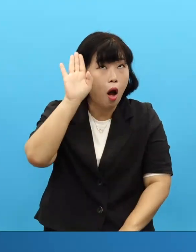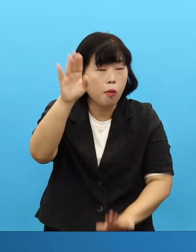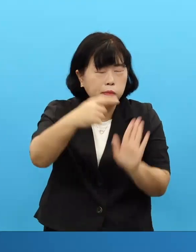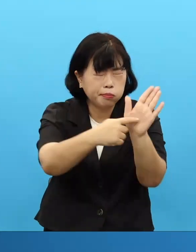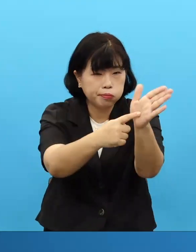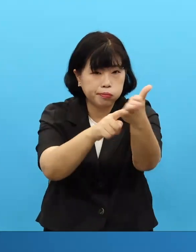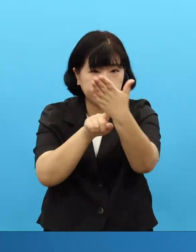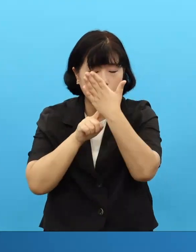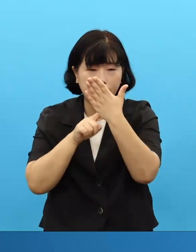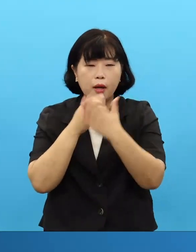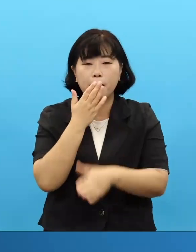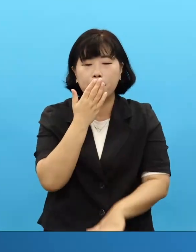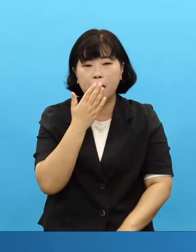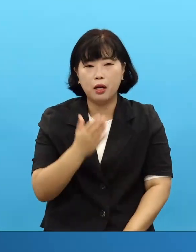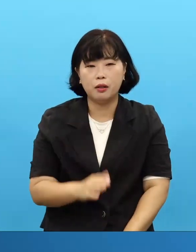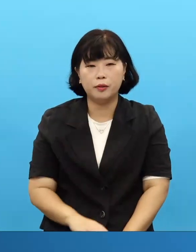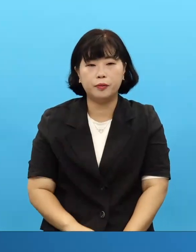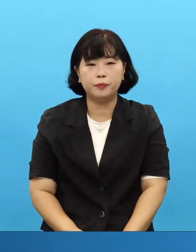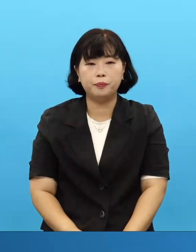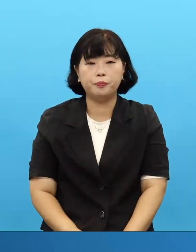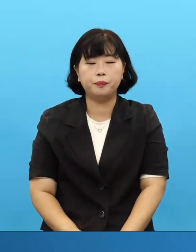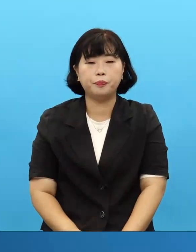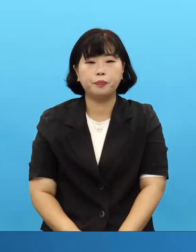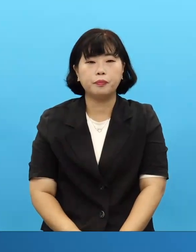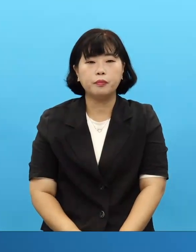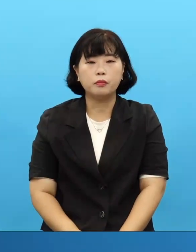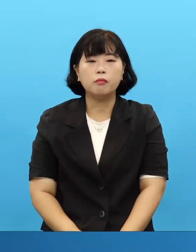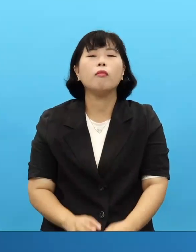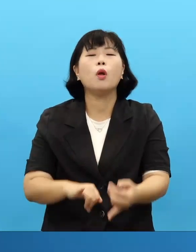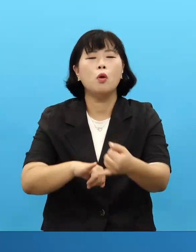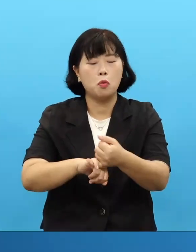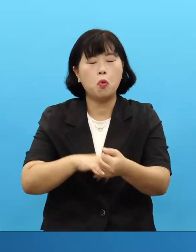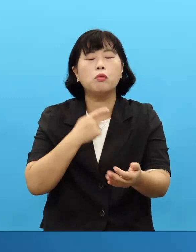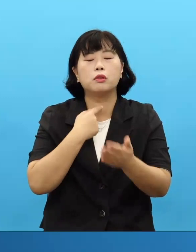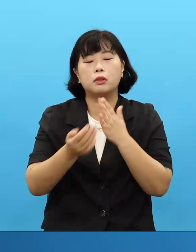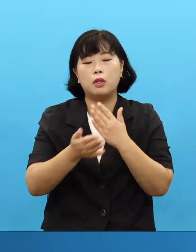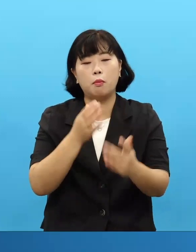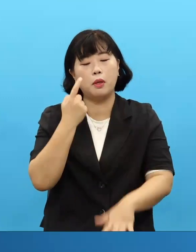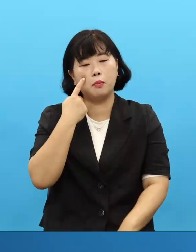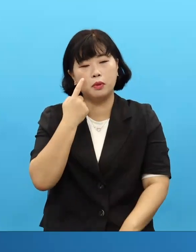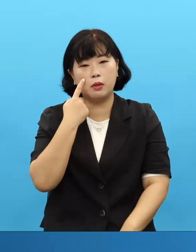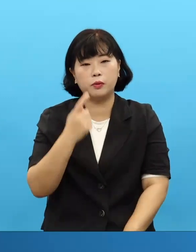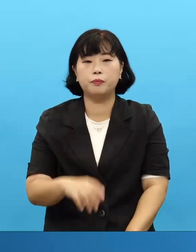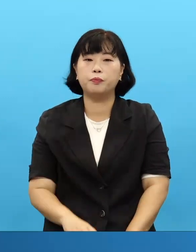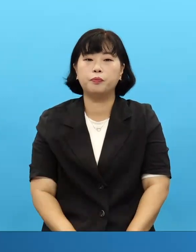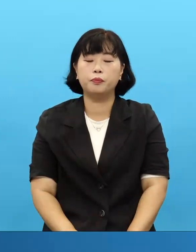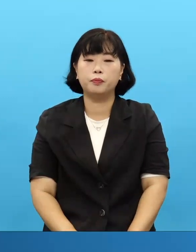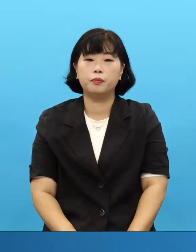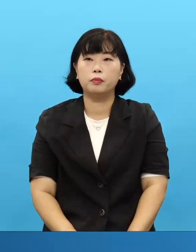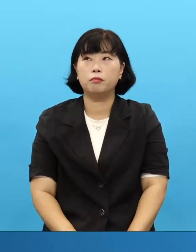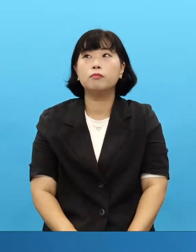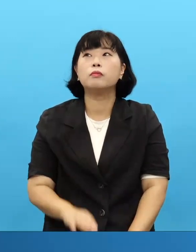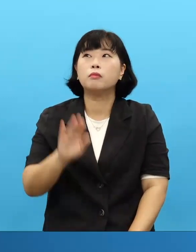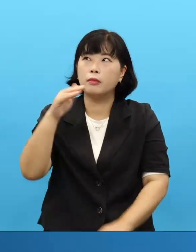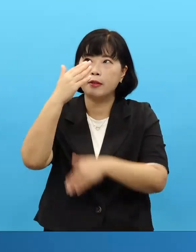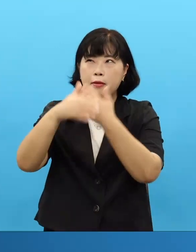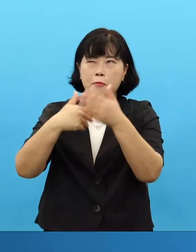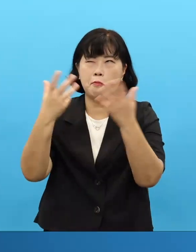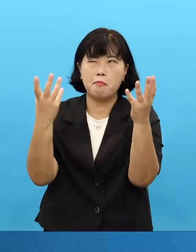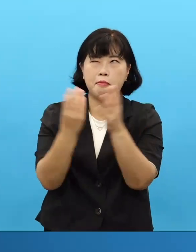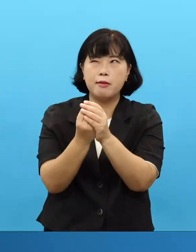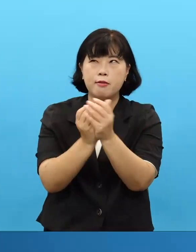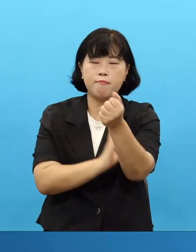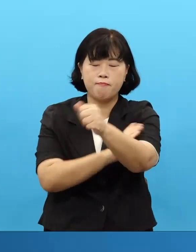advance. 얼마나 좋습니까? So how amazing is that? 이 신앙은 이거는 꼭 해보게 돼요. This is something that you must restore in your walk. 여러분이 하나님 절대 주권 믿고 언약을